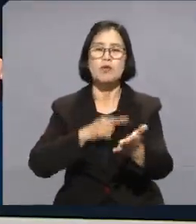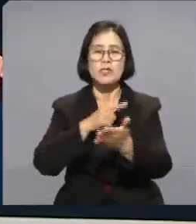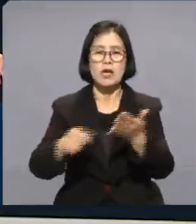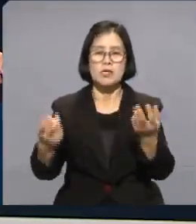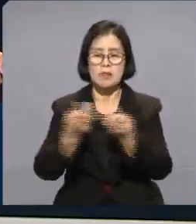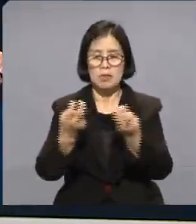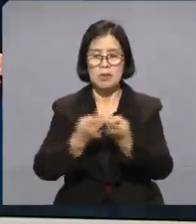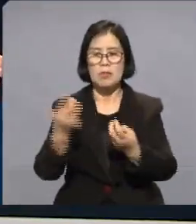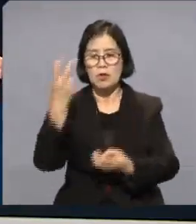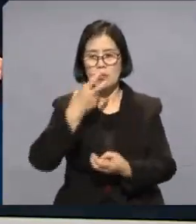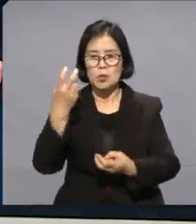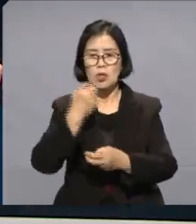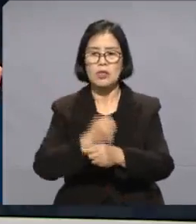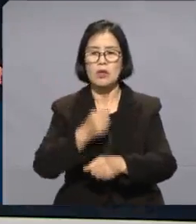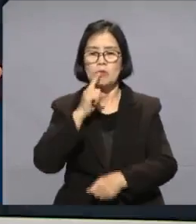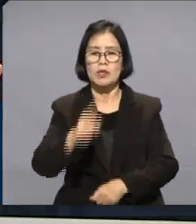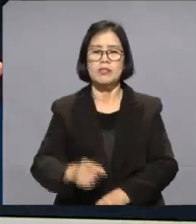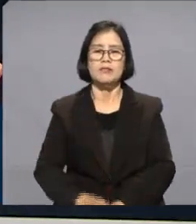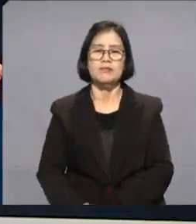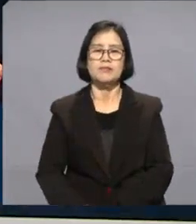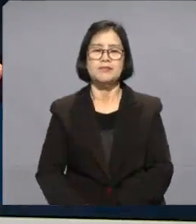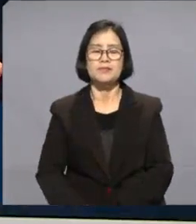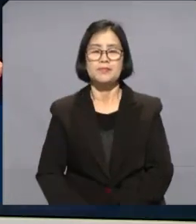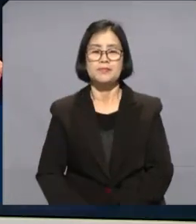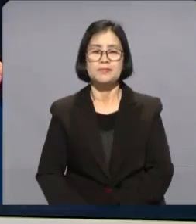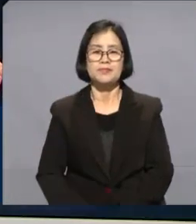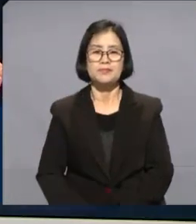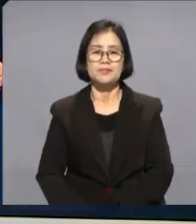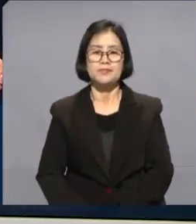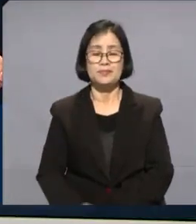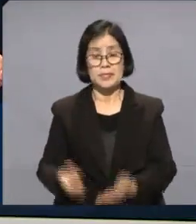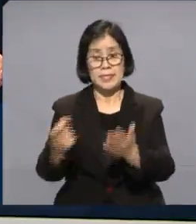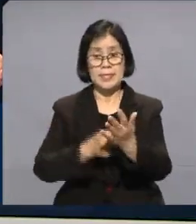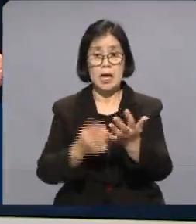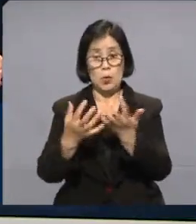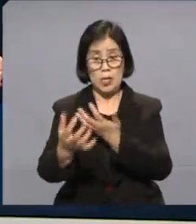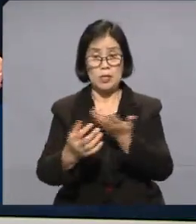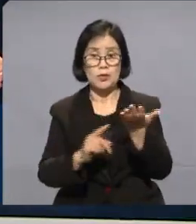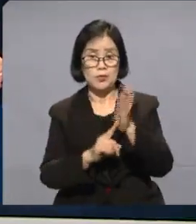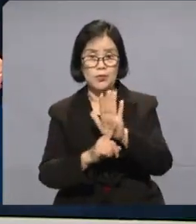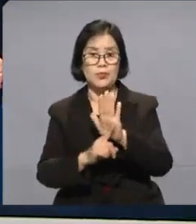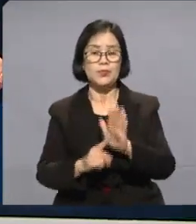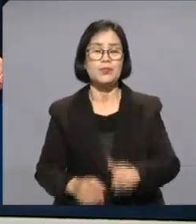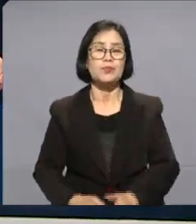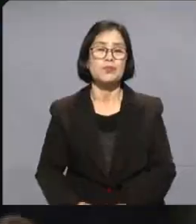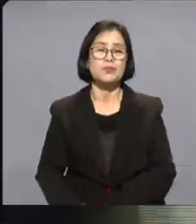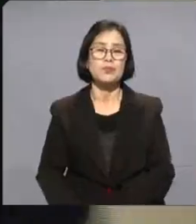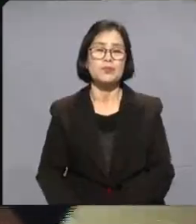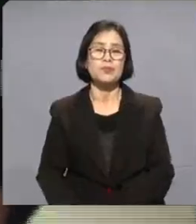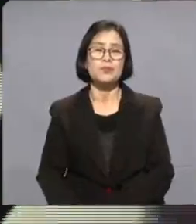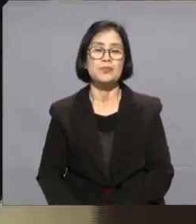방안도 검토하겠다고 밝혔습니다. 이어진 기자가 기자회견장에 다녀왔습니다.